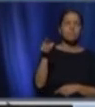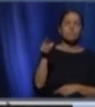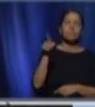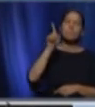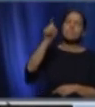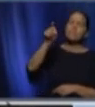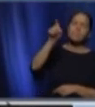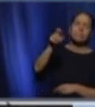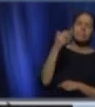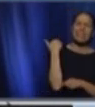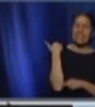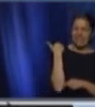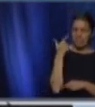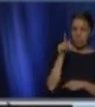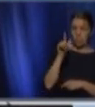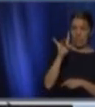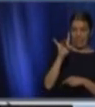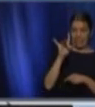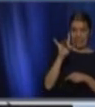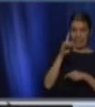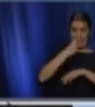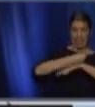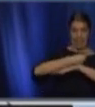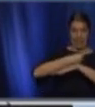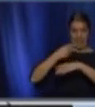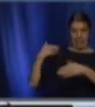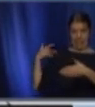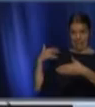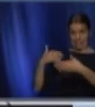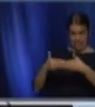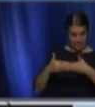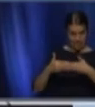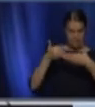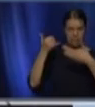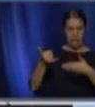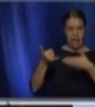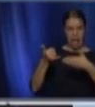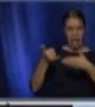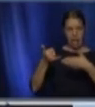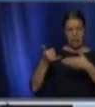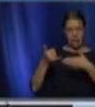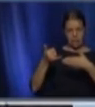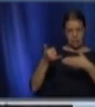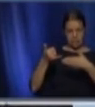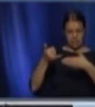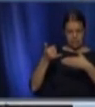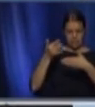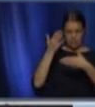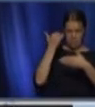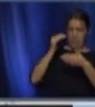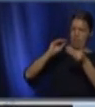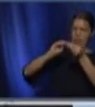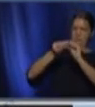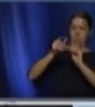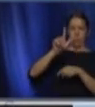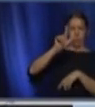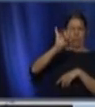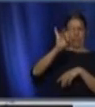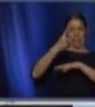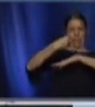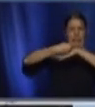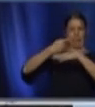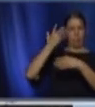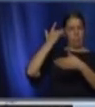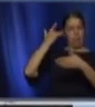Réponse. Écoutez, après avoir discuté avec les autorités sanitaires, nous estimons que c'est raisonnable sur 28